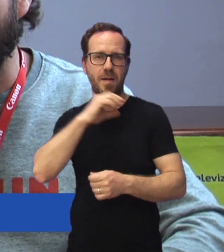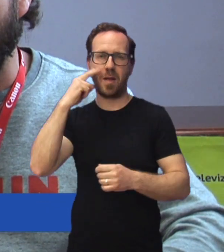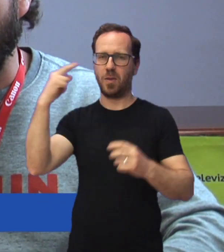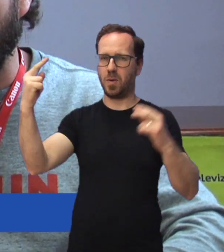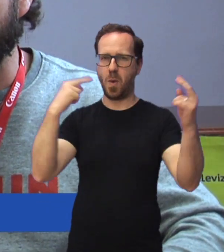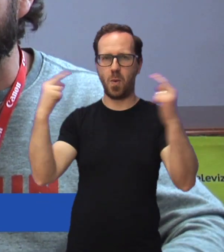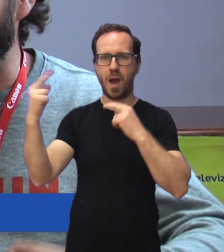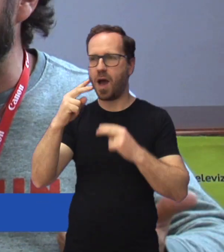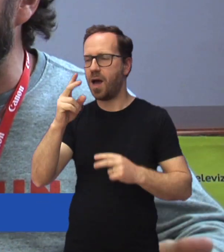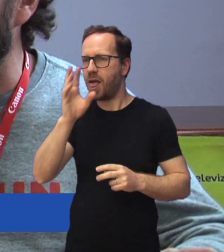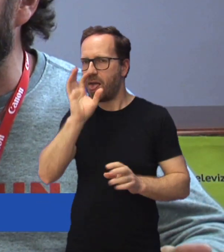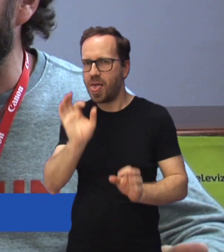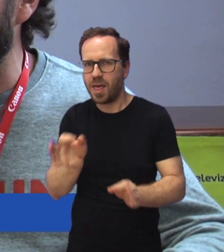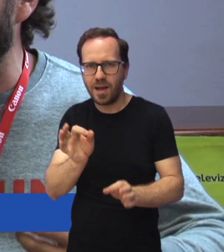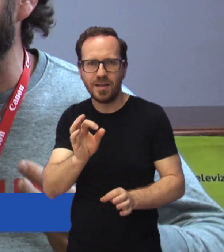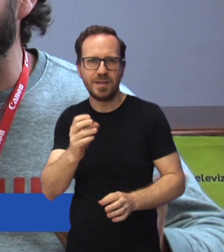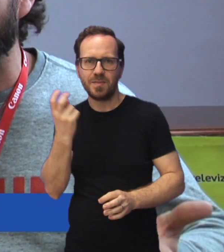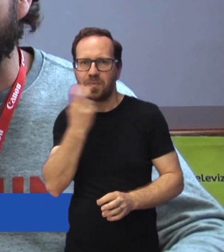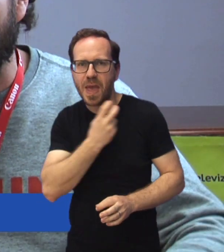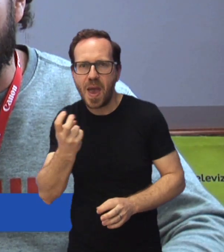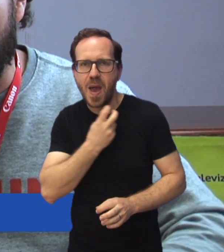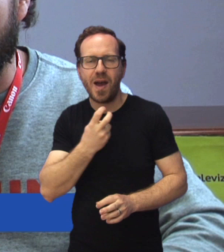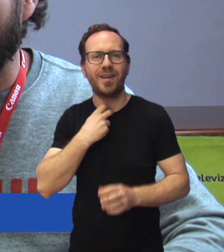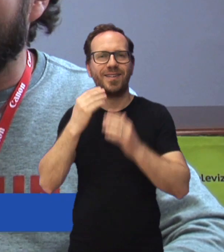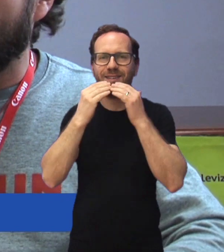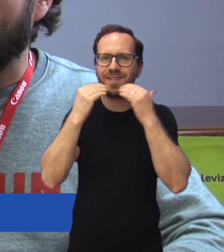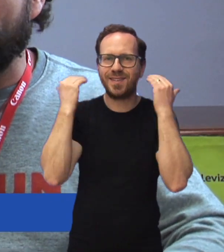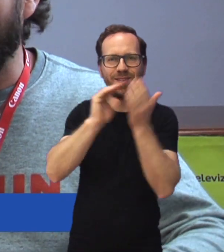koukají. A když se smějí, když jsem vykouzil úsměv.